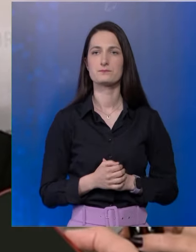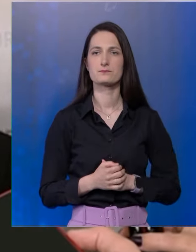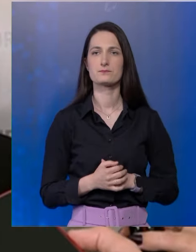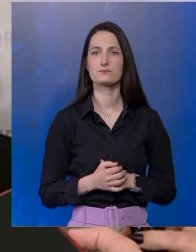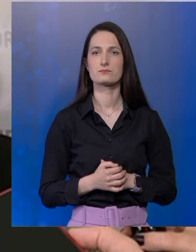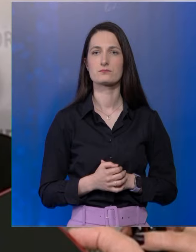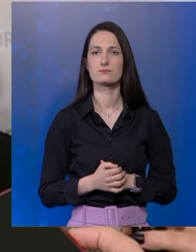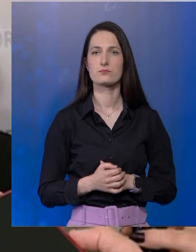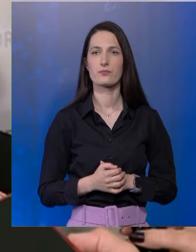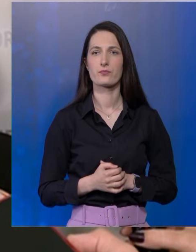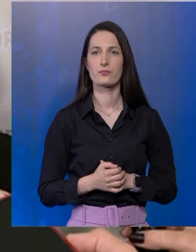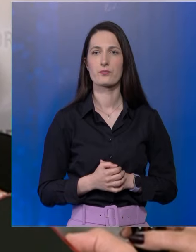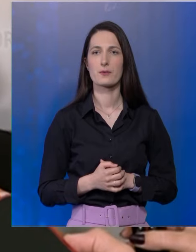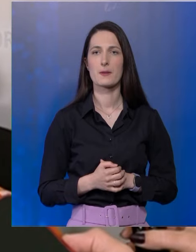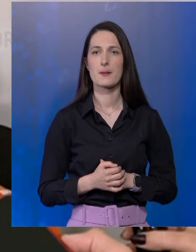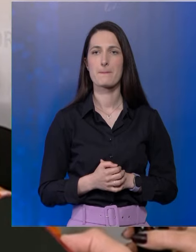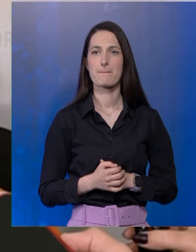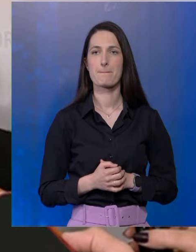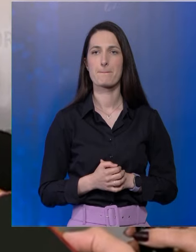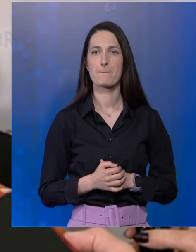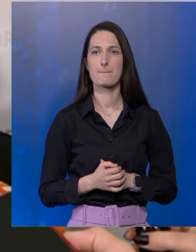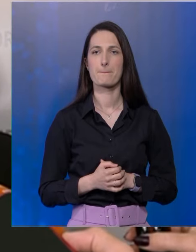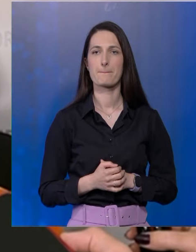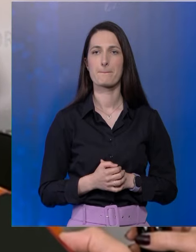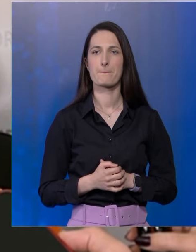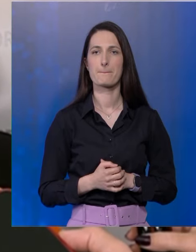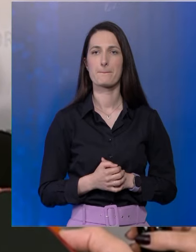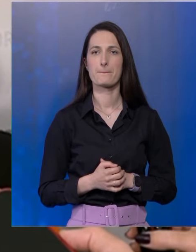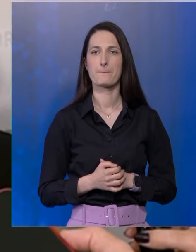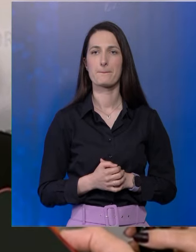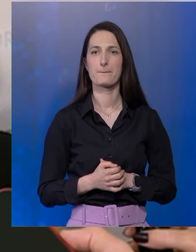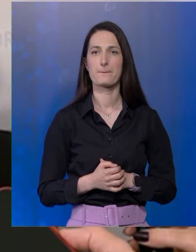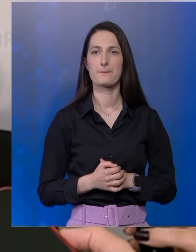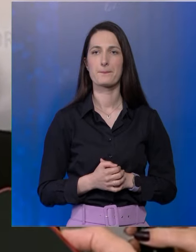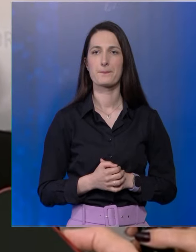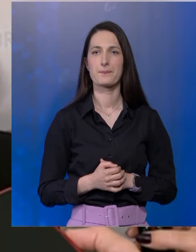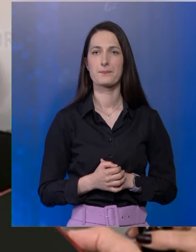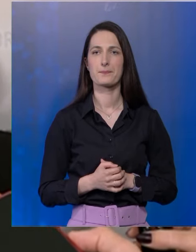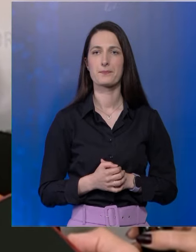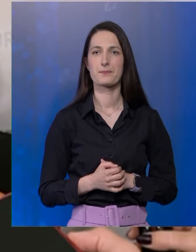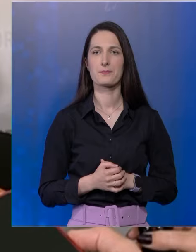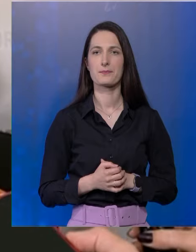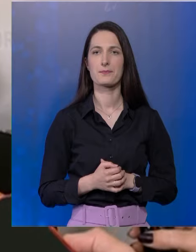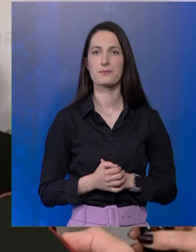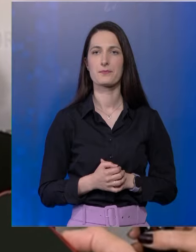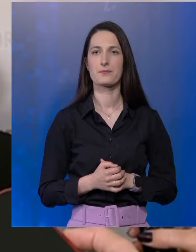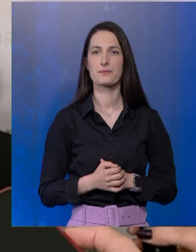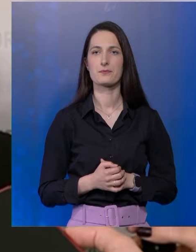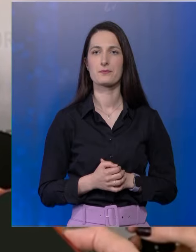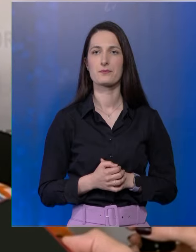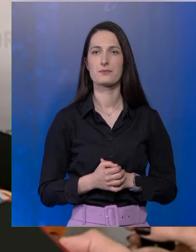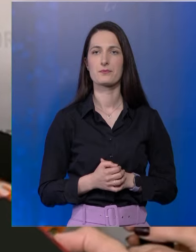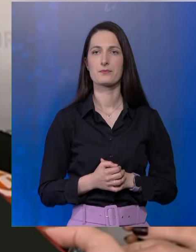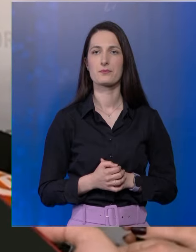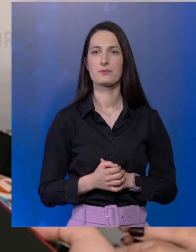pominjem Bosna i Hercegovina je dobar primjer, jer smo imali i posebno u određenim periodima, naročito u posljednje